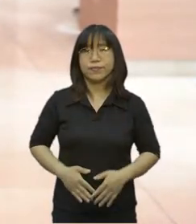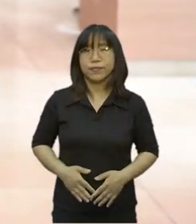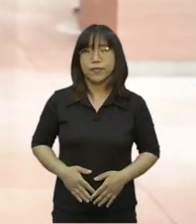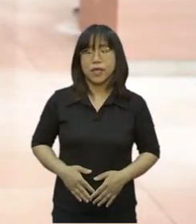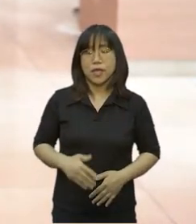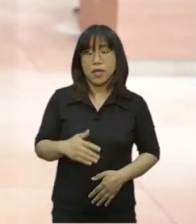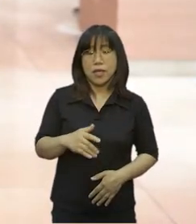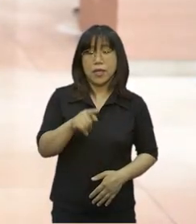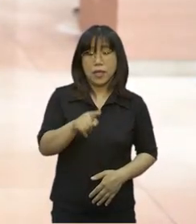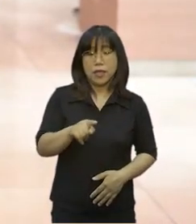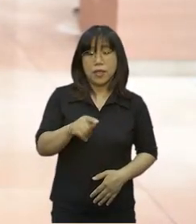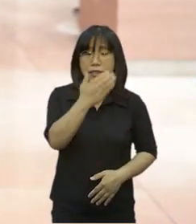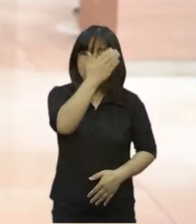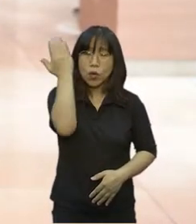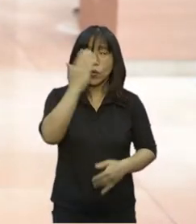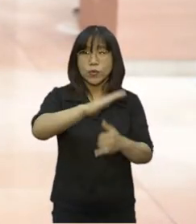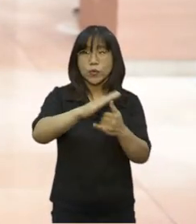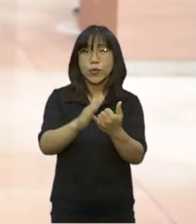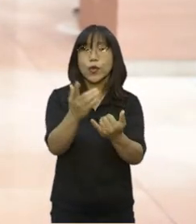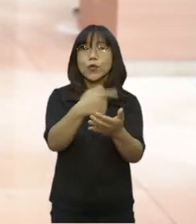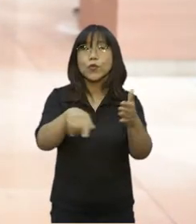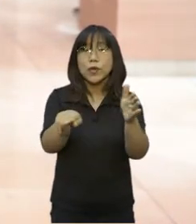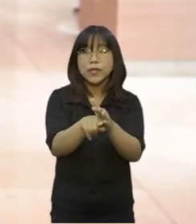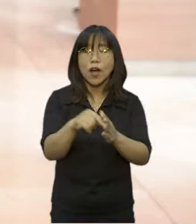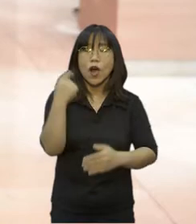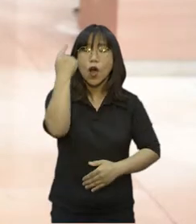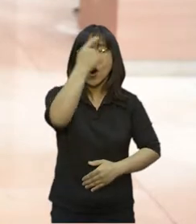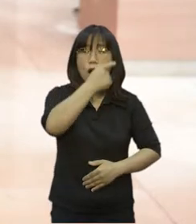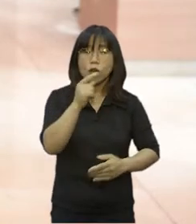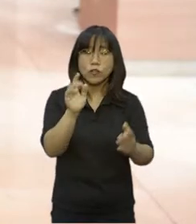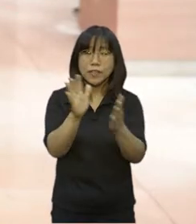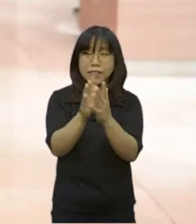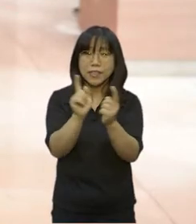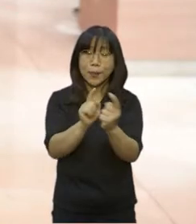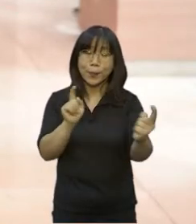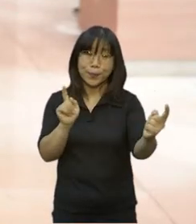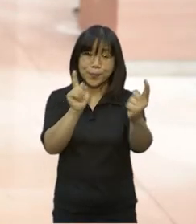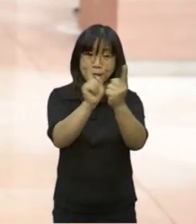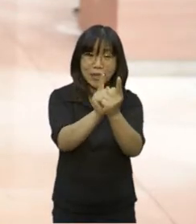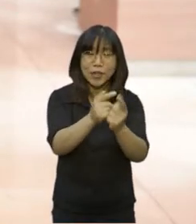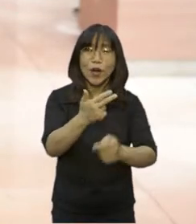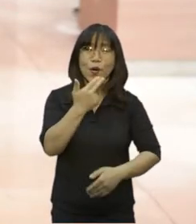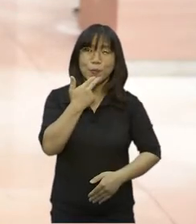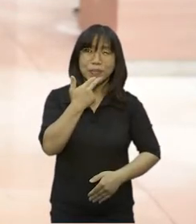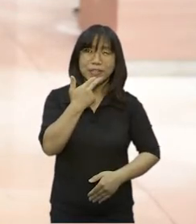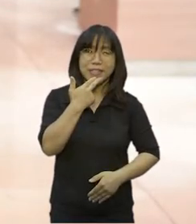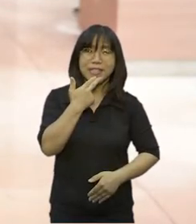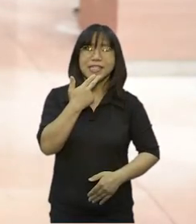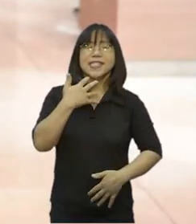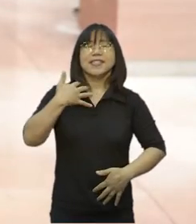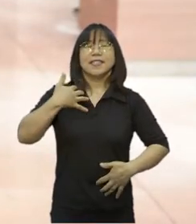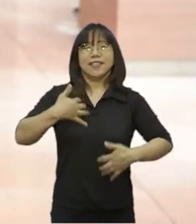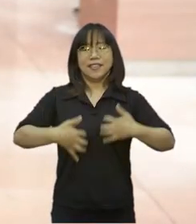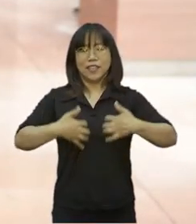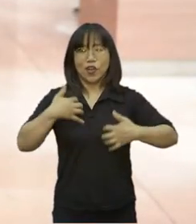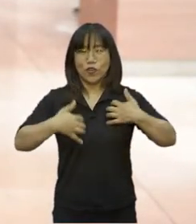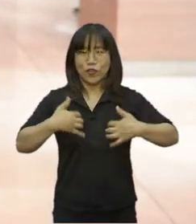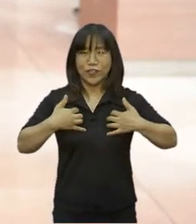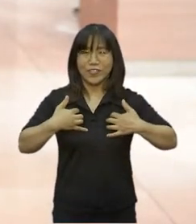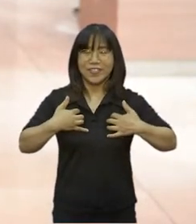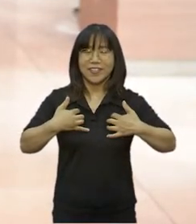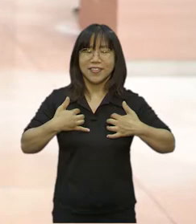강서구에서 코로나로 지친 청소년들을 위해서 비대면 비접촉 강서구 청소년 어울림마당 즐거운